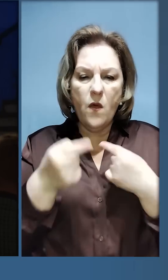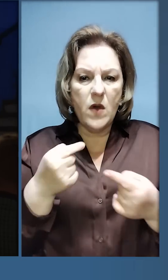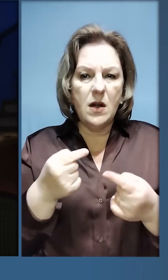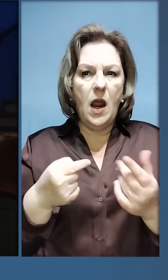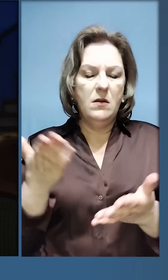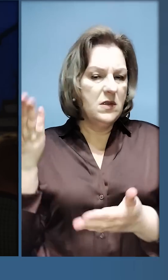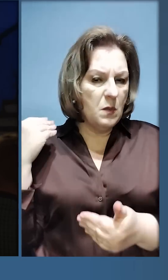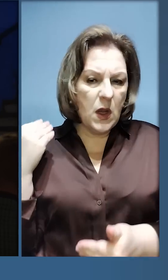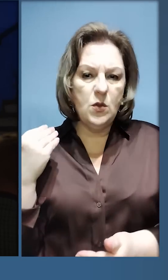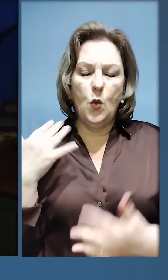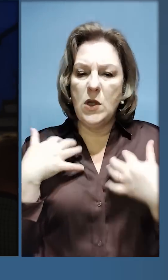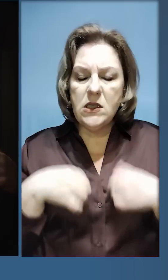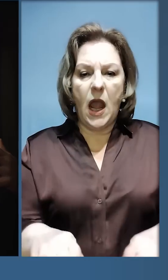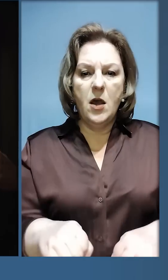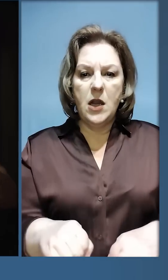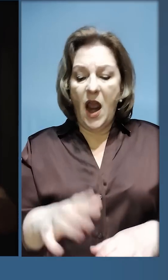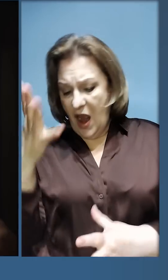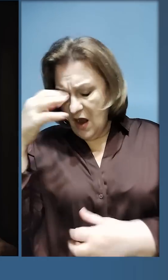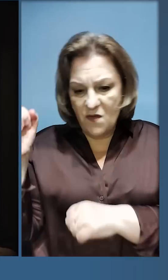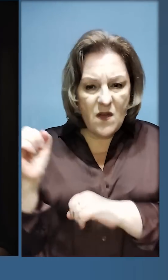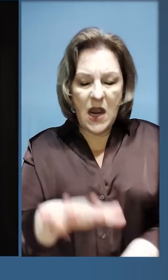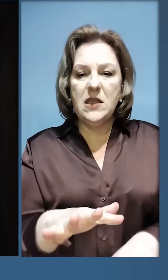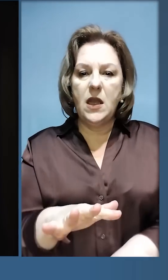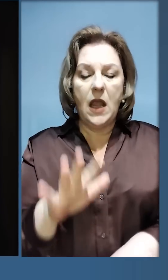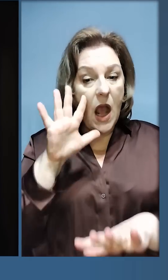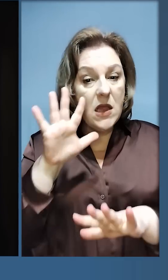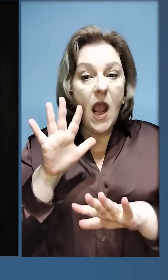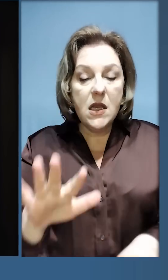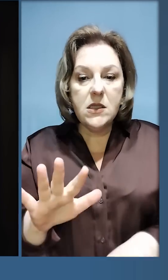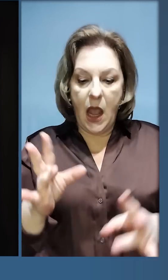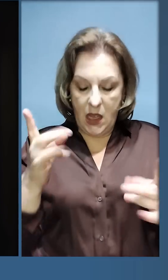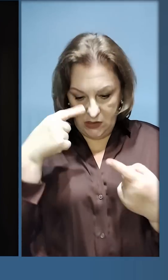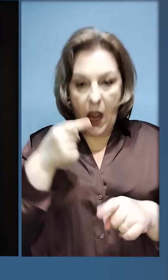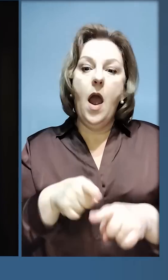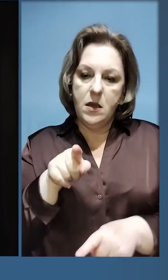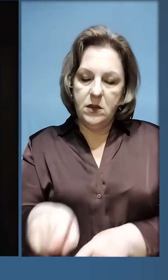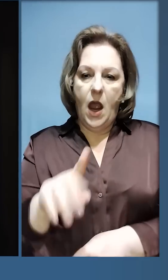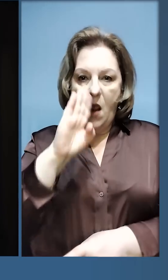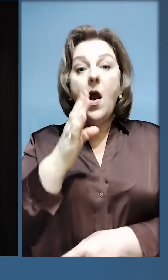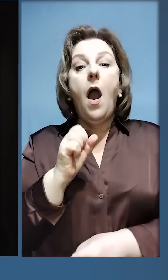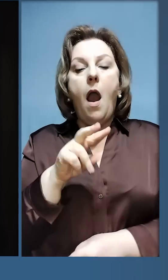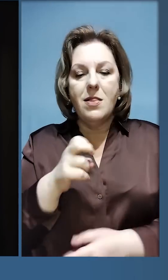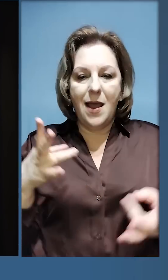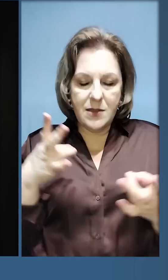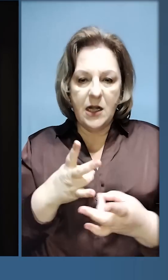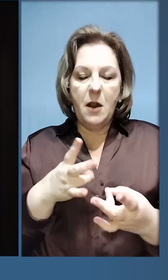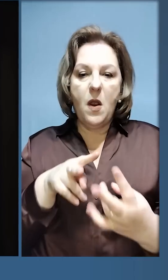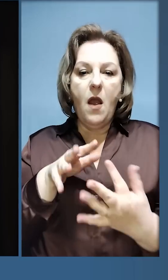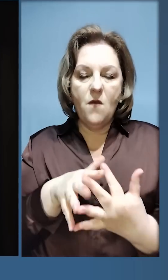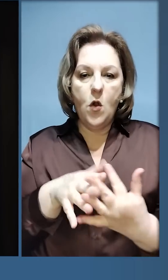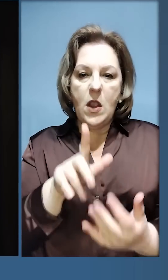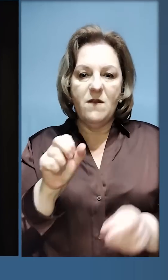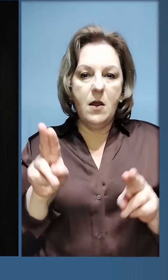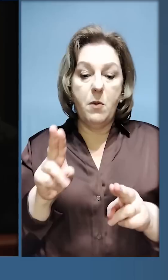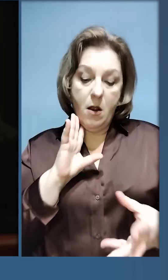яке ви говорили, минуле. Тобто відкидувати ненависть, знати, що це ворог, але треба воювати